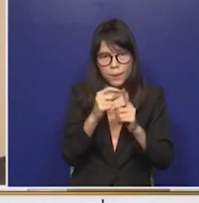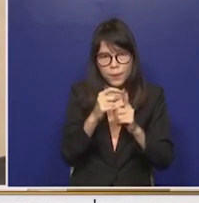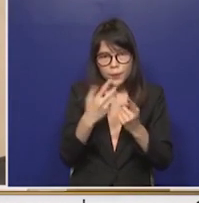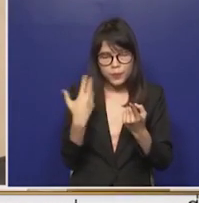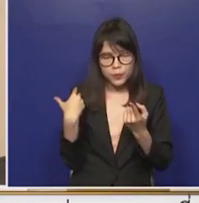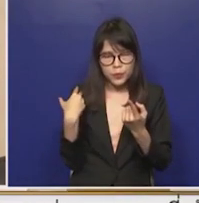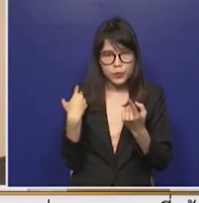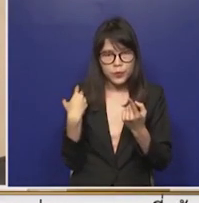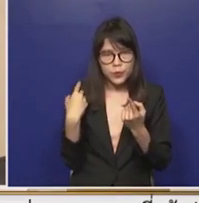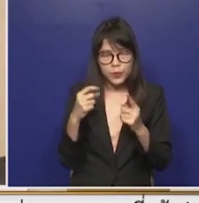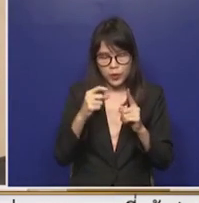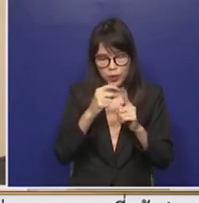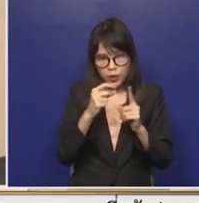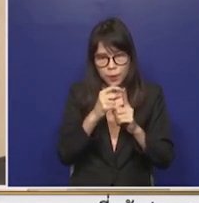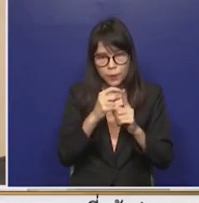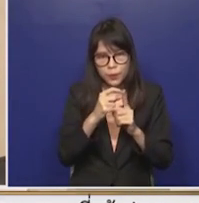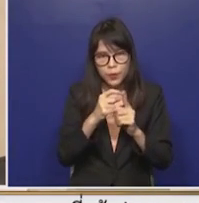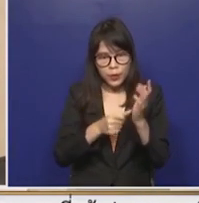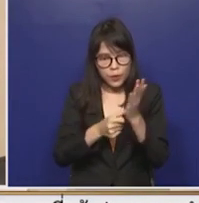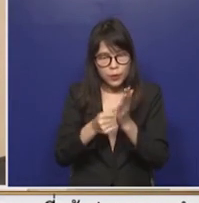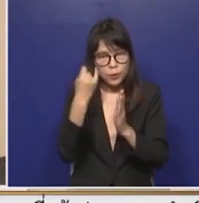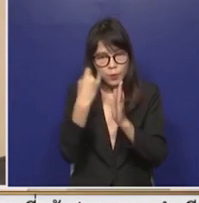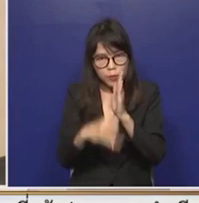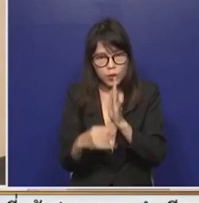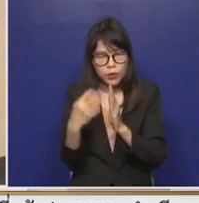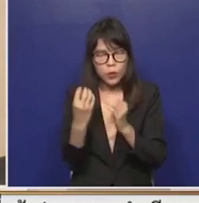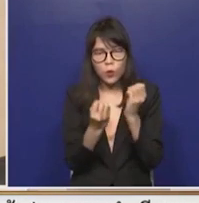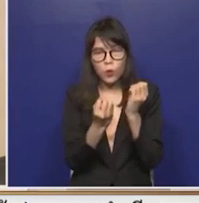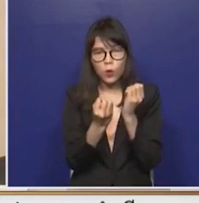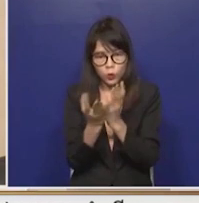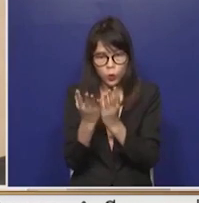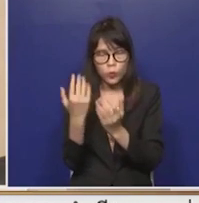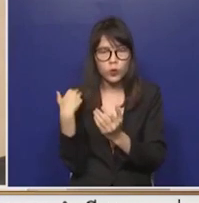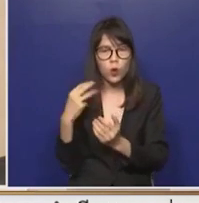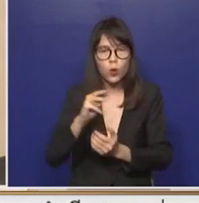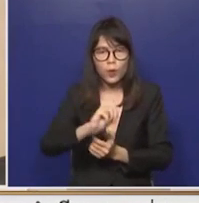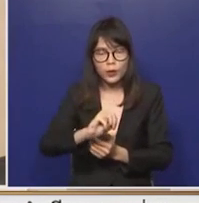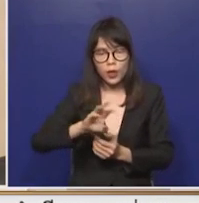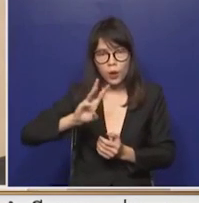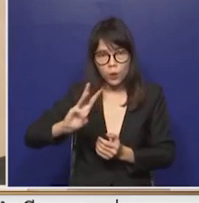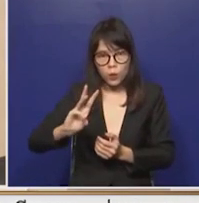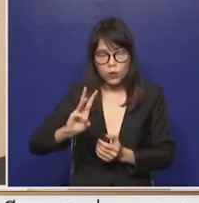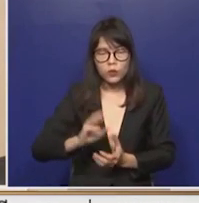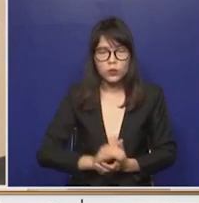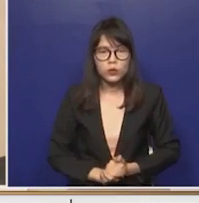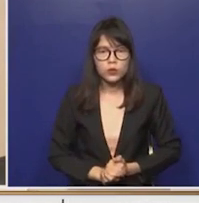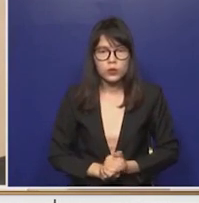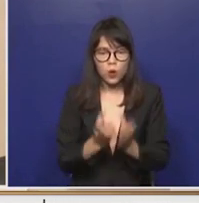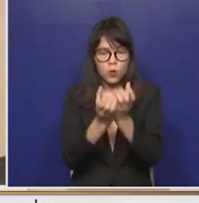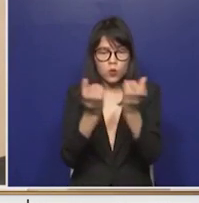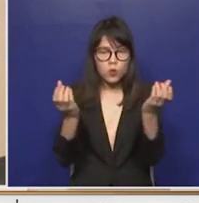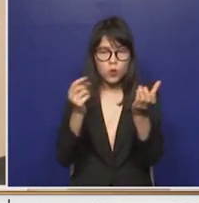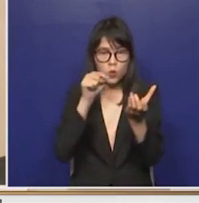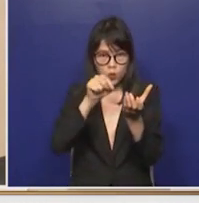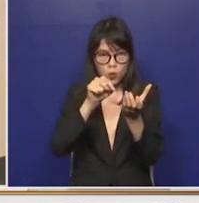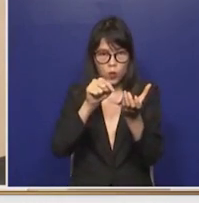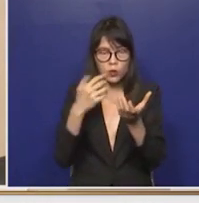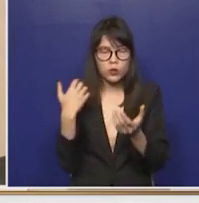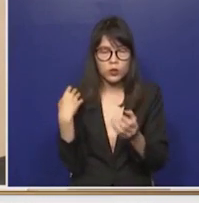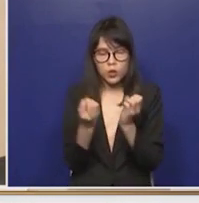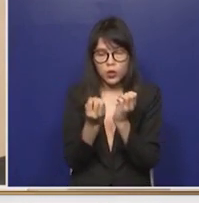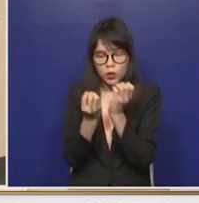6ของรัฐธรรมนูญกล่าวคือเป็นการทำให้ละเมิดต่อสถาบันกษั